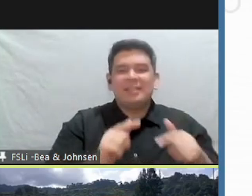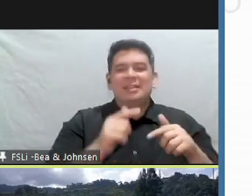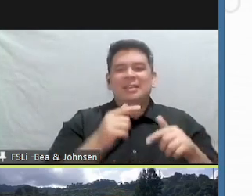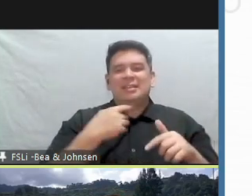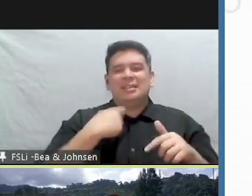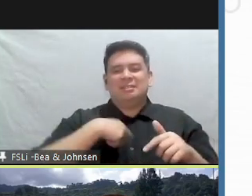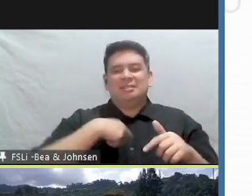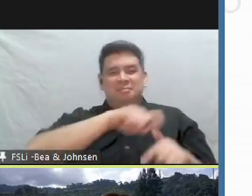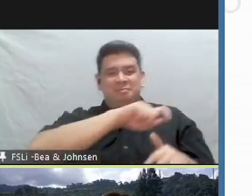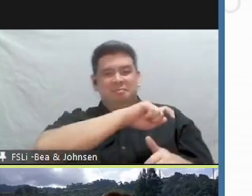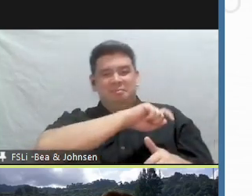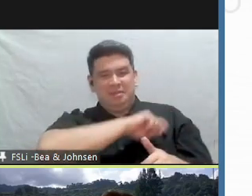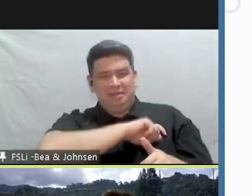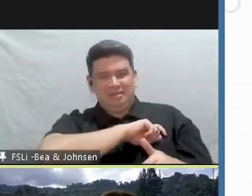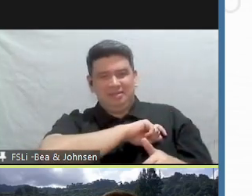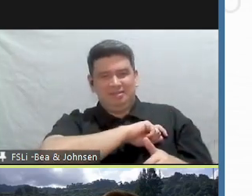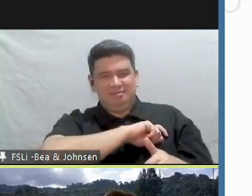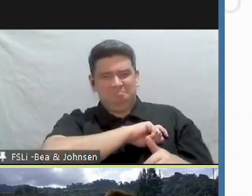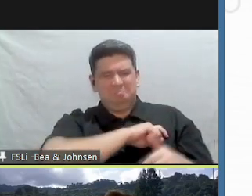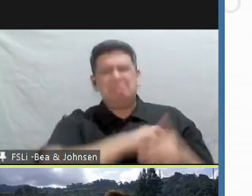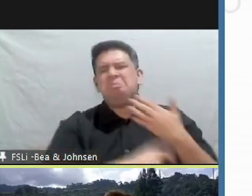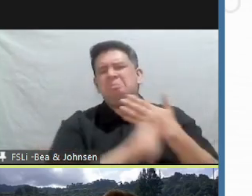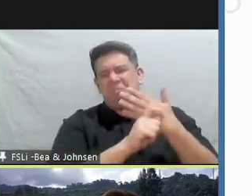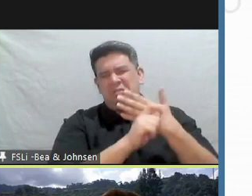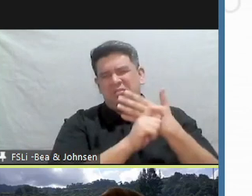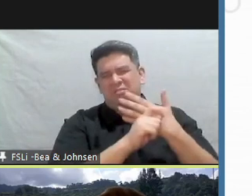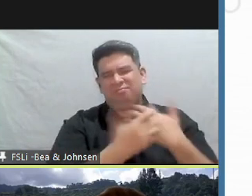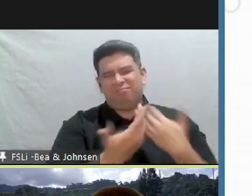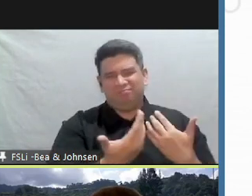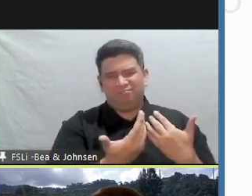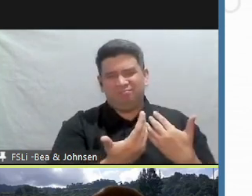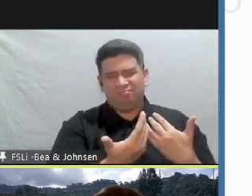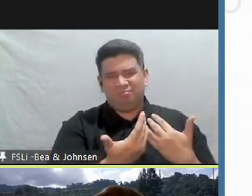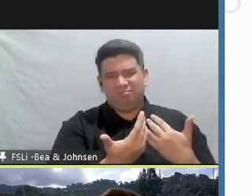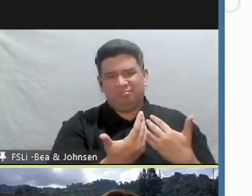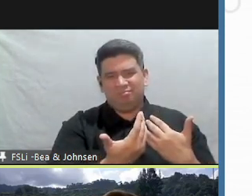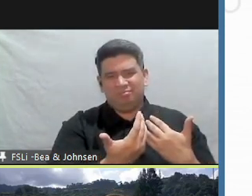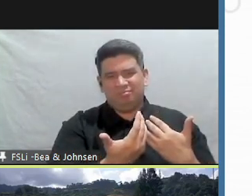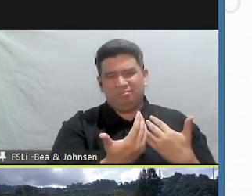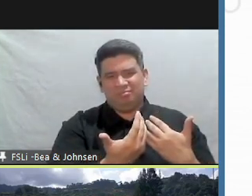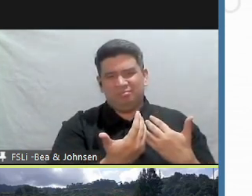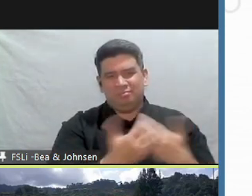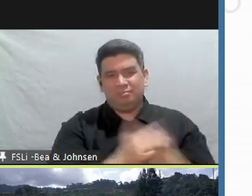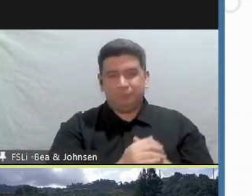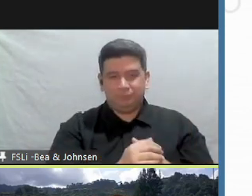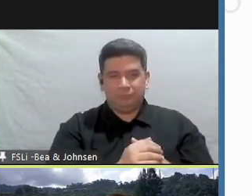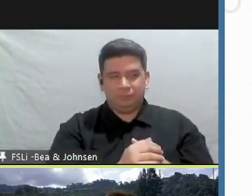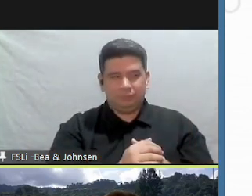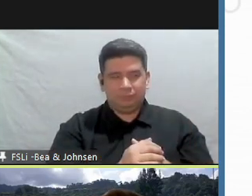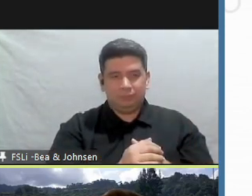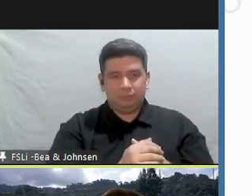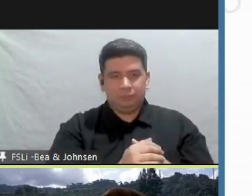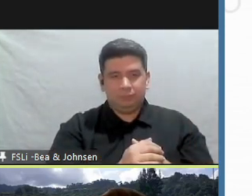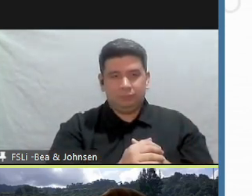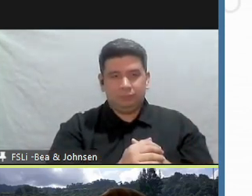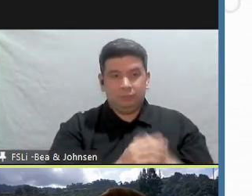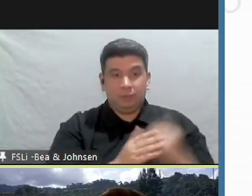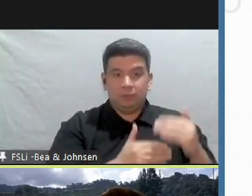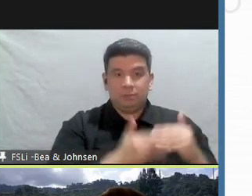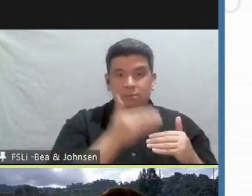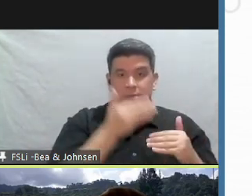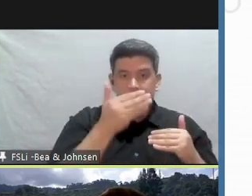itong banyagang wika at magkakaroon ng sariling atin, ano? At noong dumating